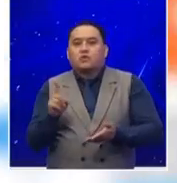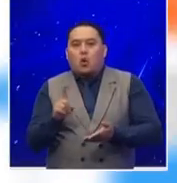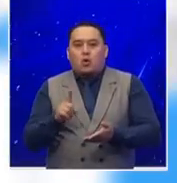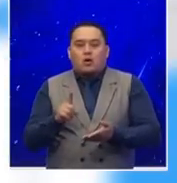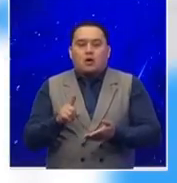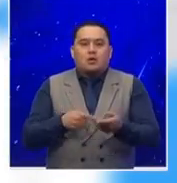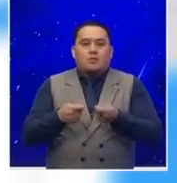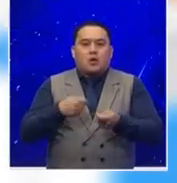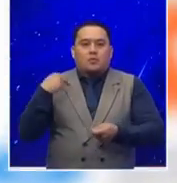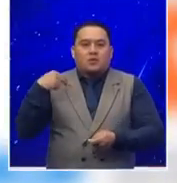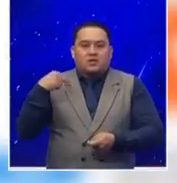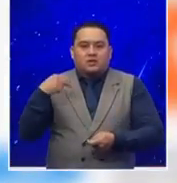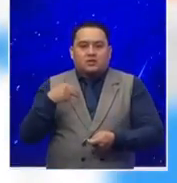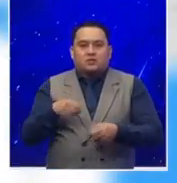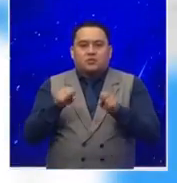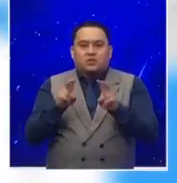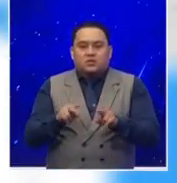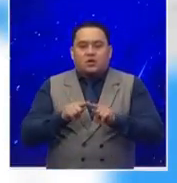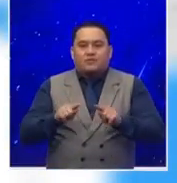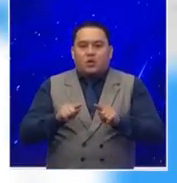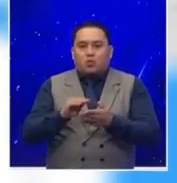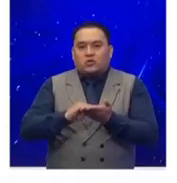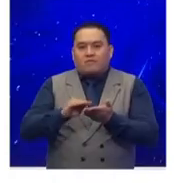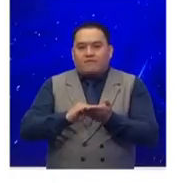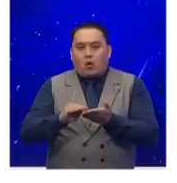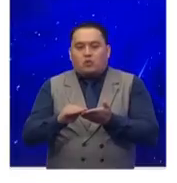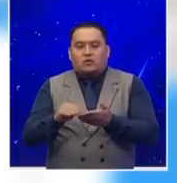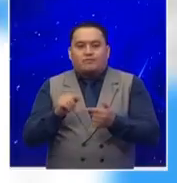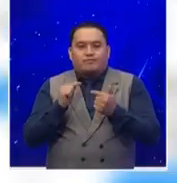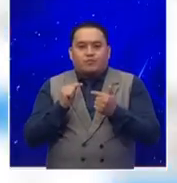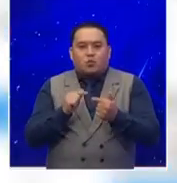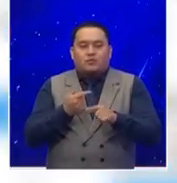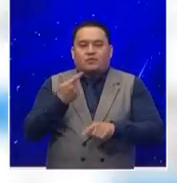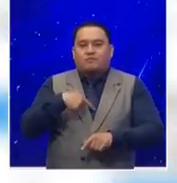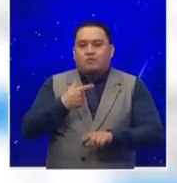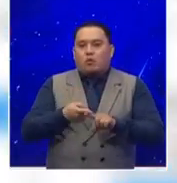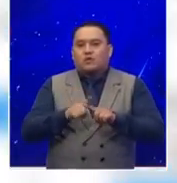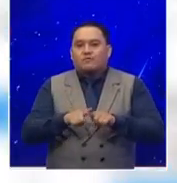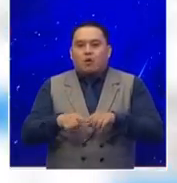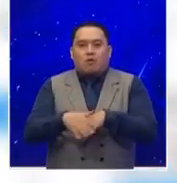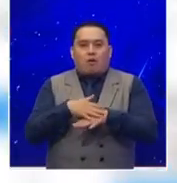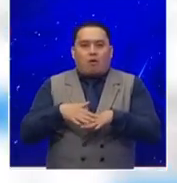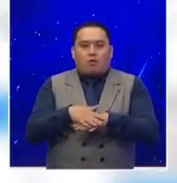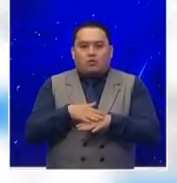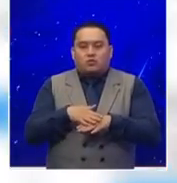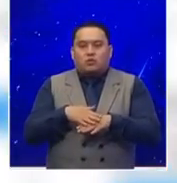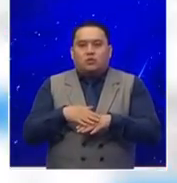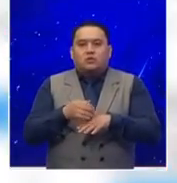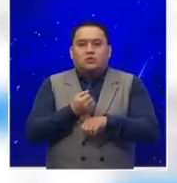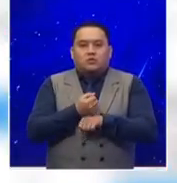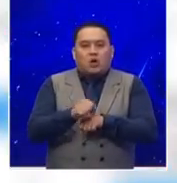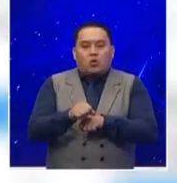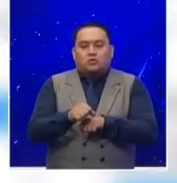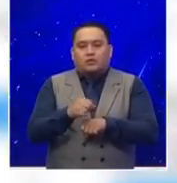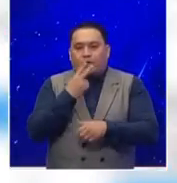ақ үй басшысы арандатушылық мазмұнды жазбаларды жиі жариялаған. Президент постарының басым бөлігі оқырмандарды зорлық-зомбылыққа